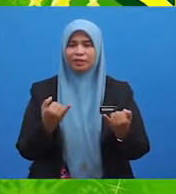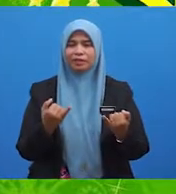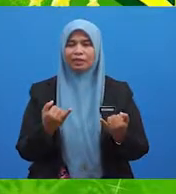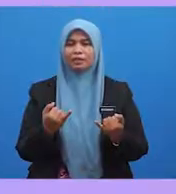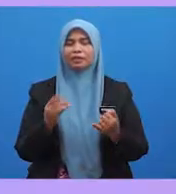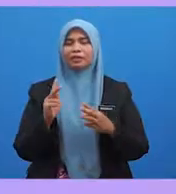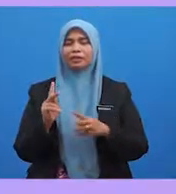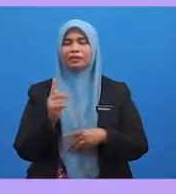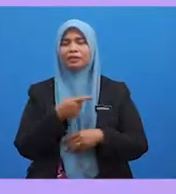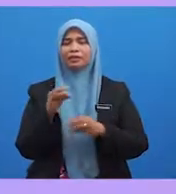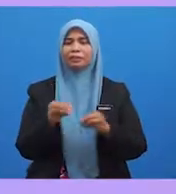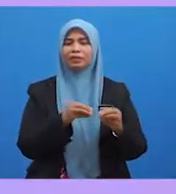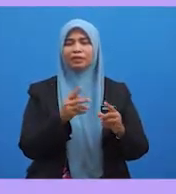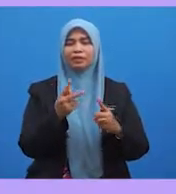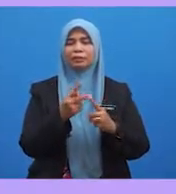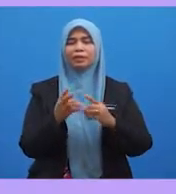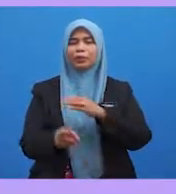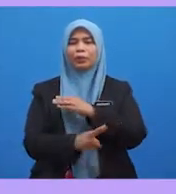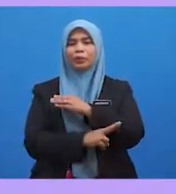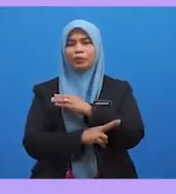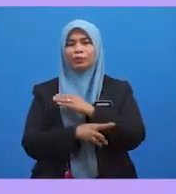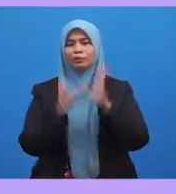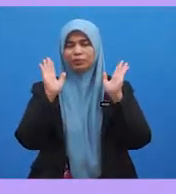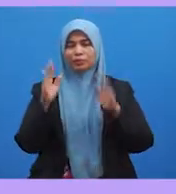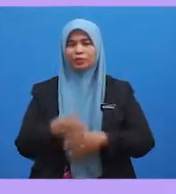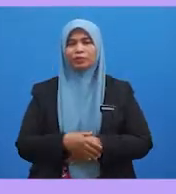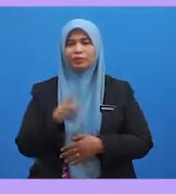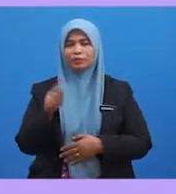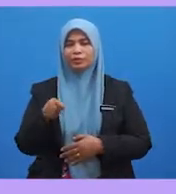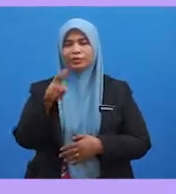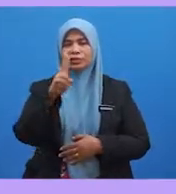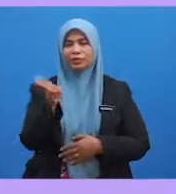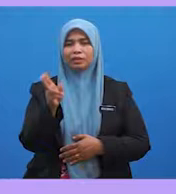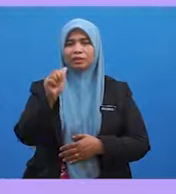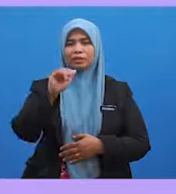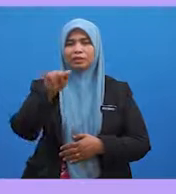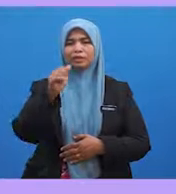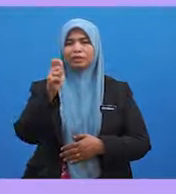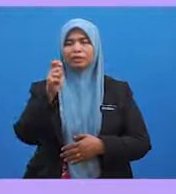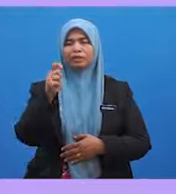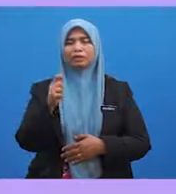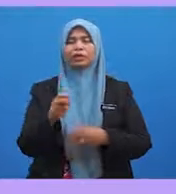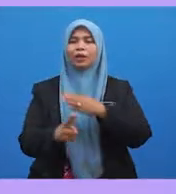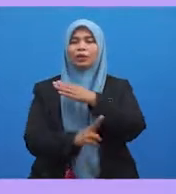Alhamdulillah. Sekarang kita beralih kepada hukum solat sunat hajat.